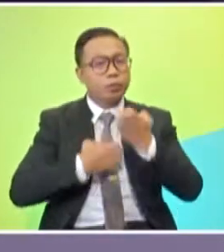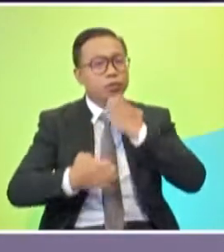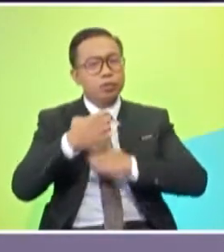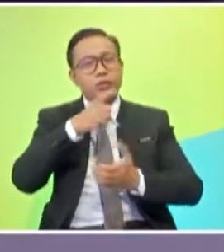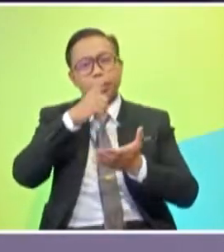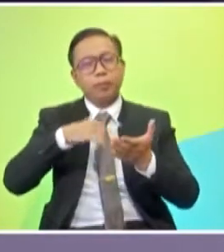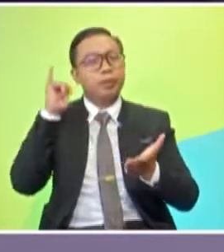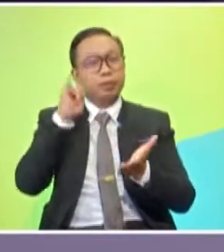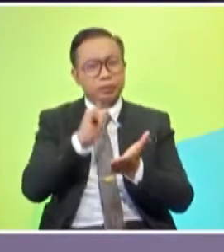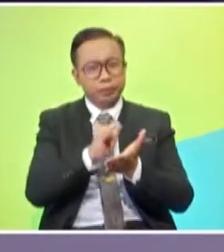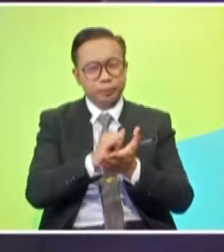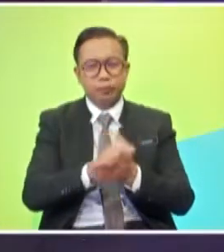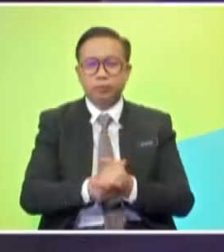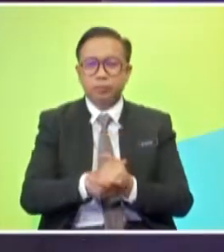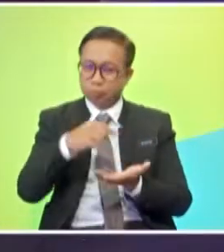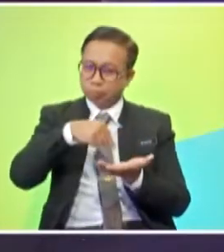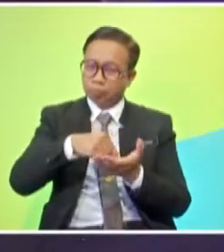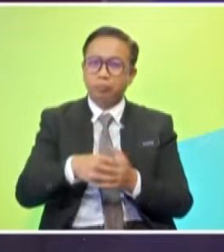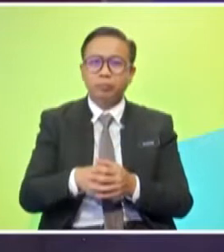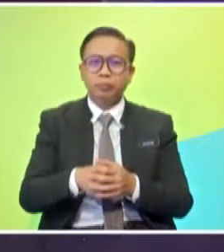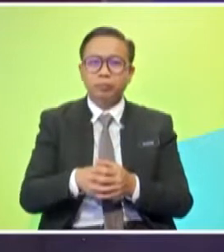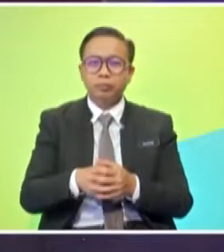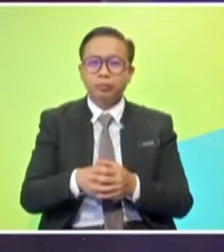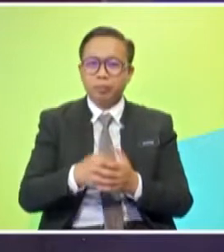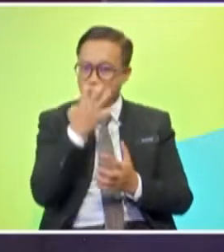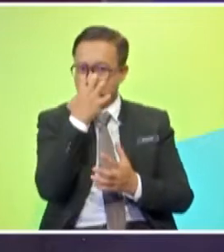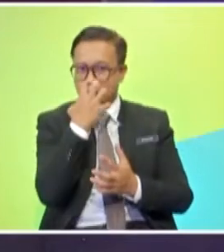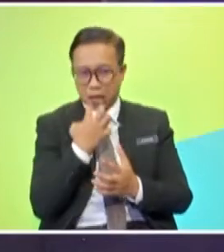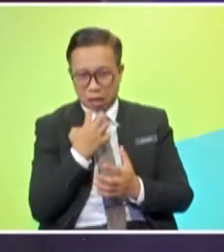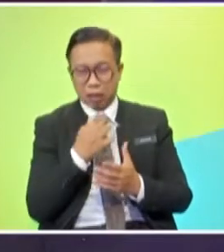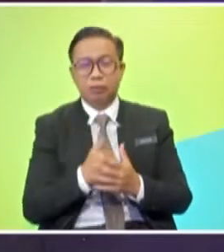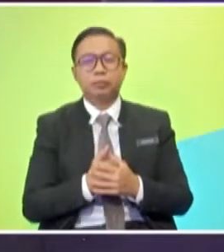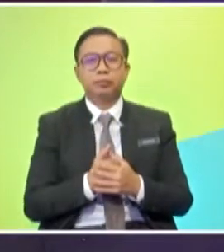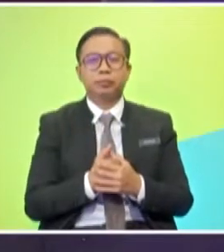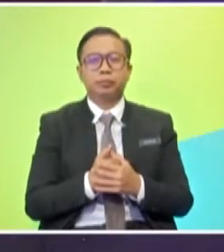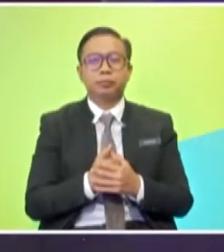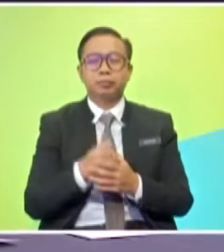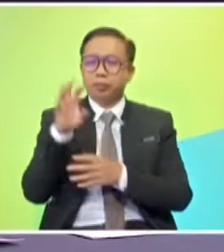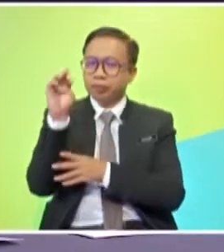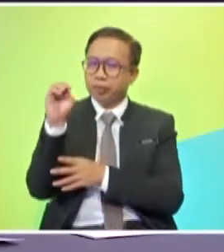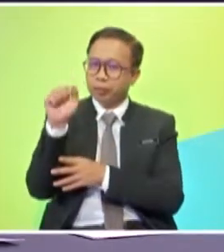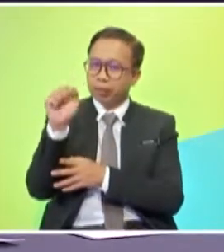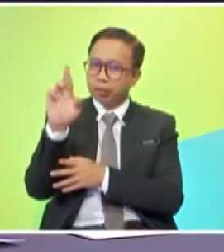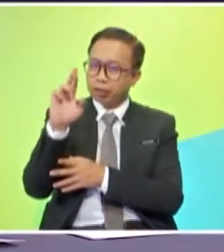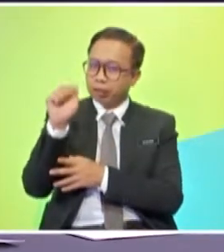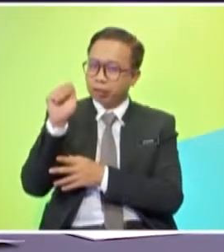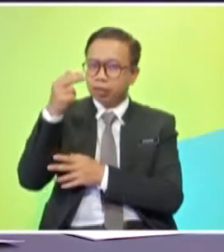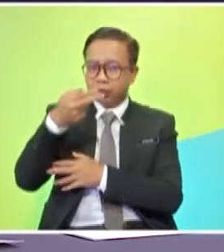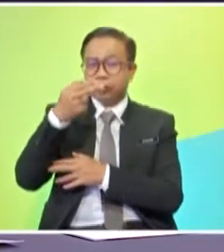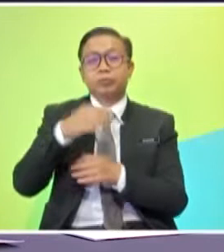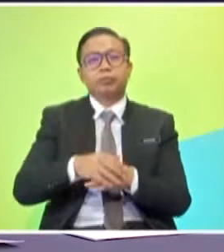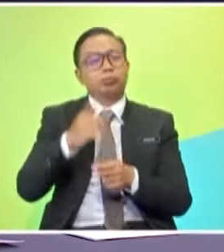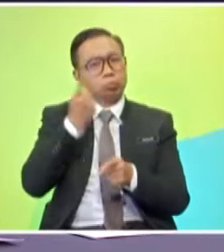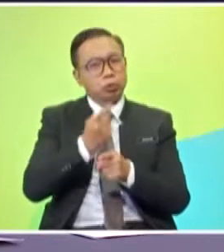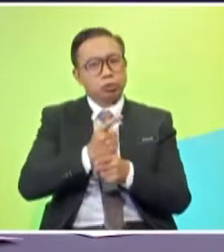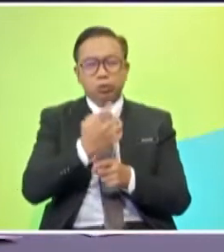Apakah ini Maryam Oh di dekat mana marahku sego hari ini betul-betul